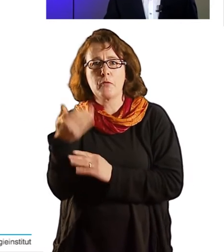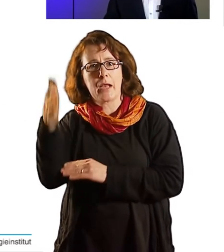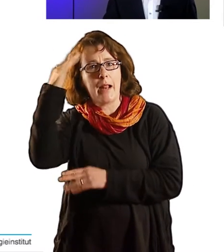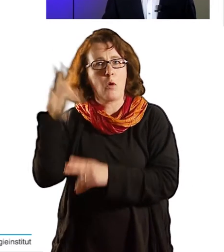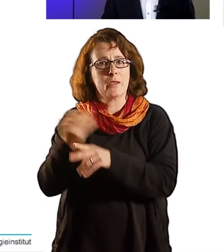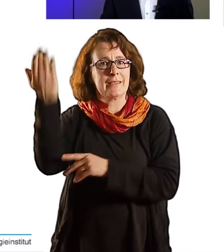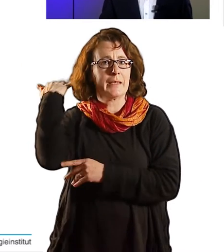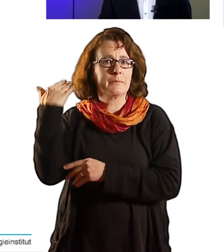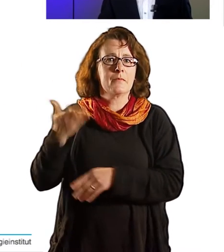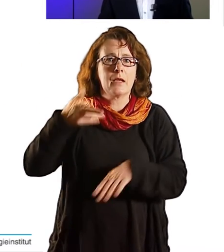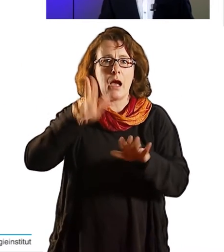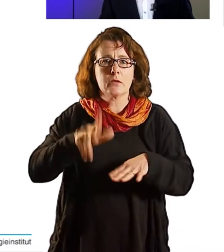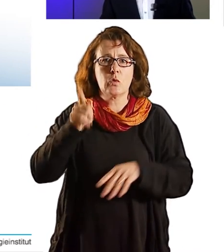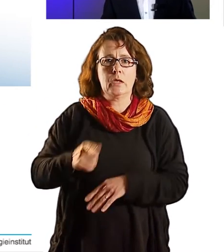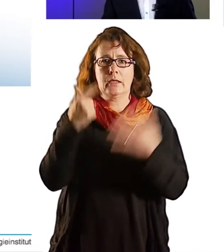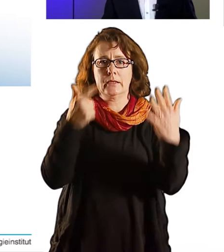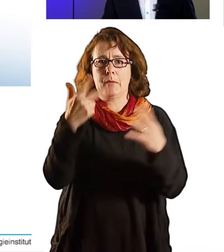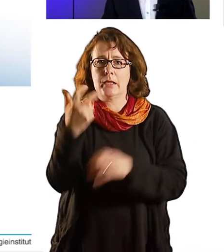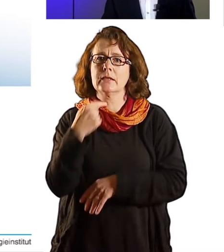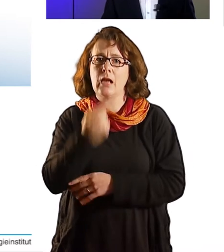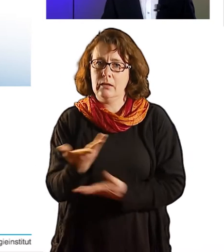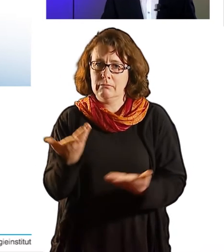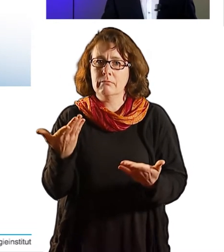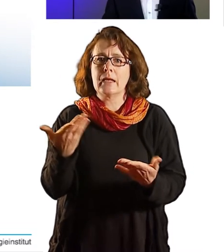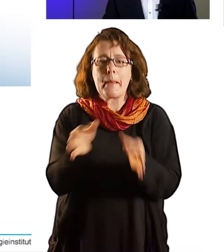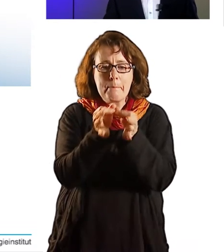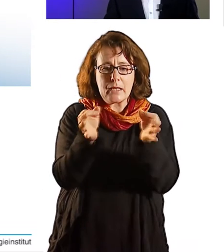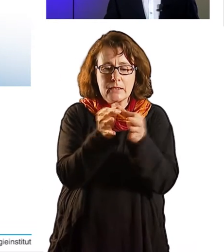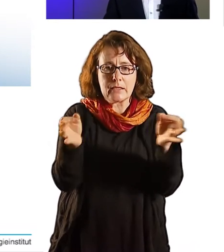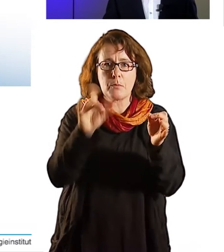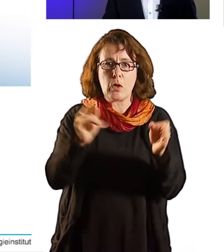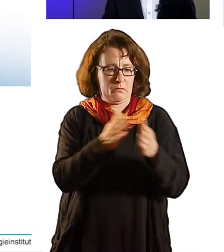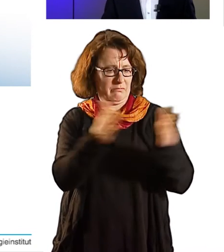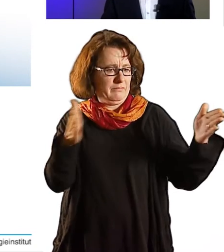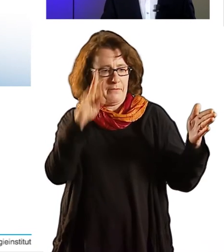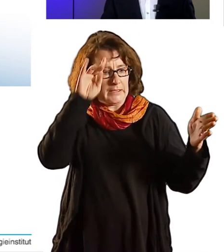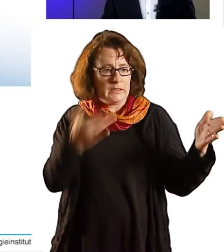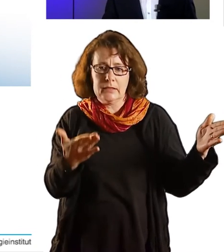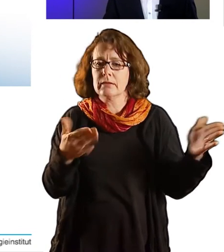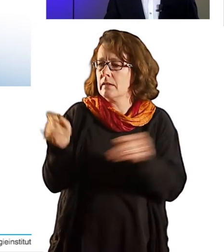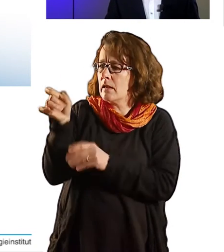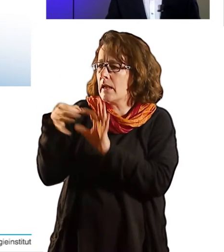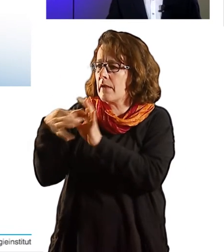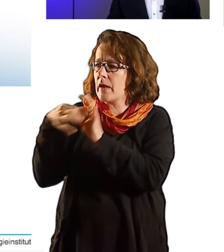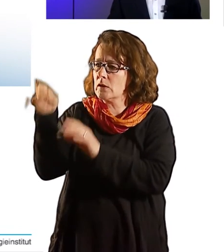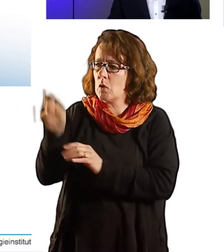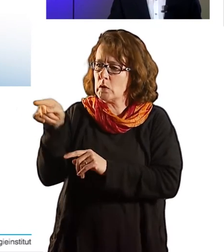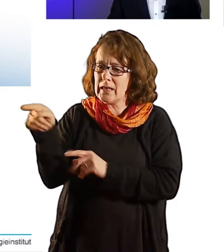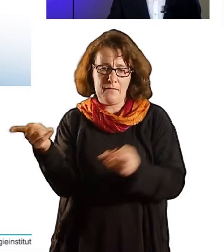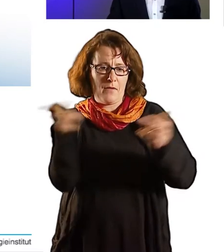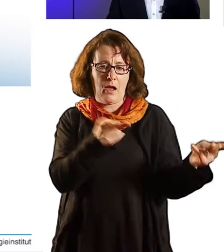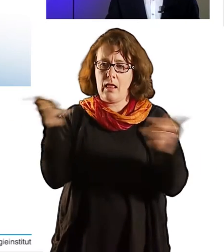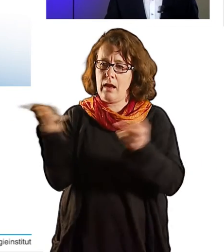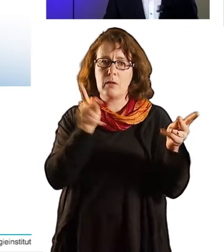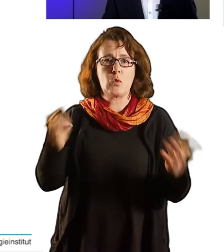Jahre 1887. Bei einem Messvorgang wird stets der unbekannte Wert einer physikalischen Größe mit einer Referenz der gleichen